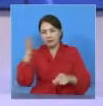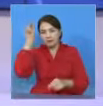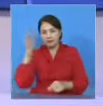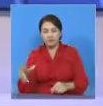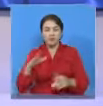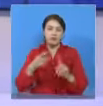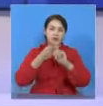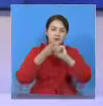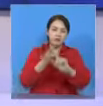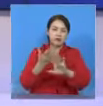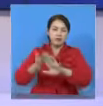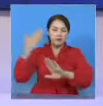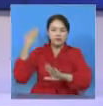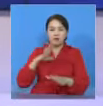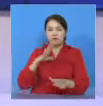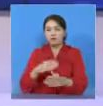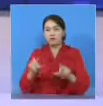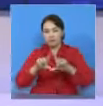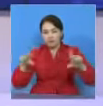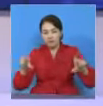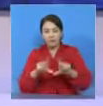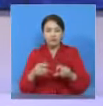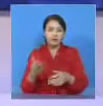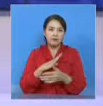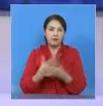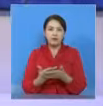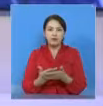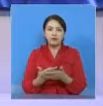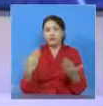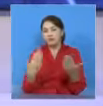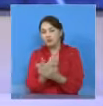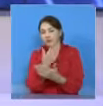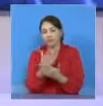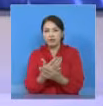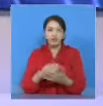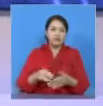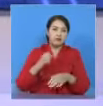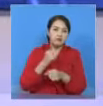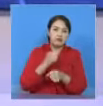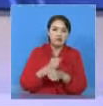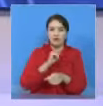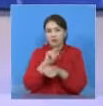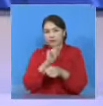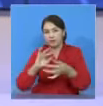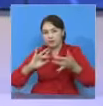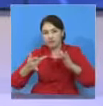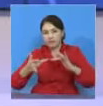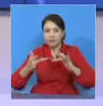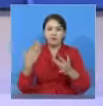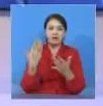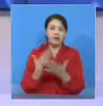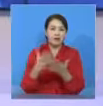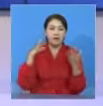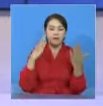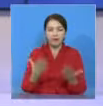разгар пандемии в прошлом году всем учебным заведениям пришлось адаптироваться к новым реалиям и вести обучение в дистанционном формате.